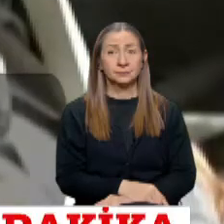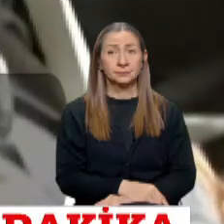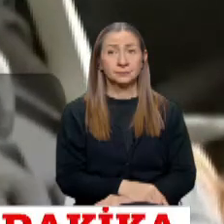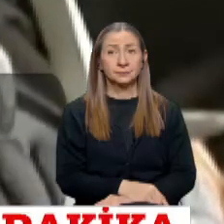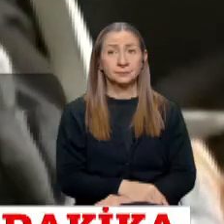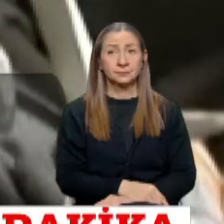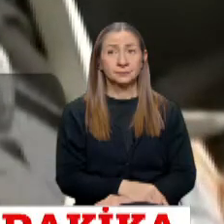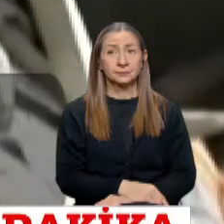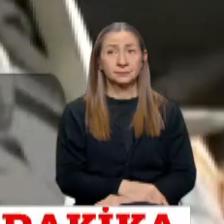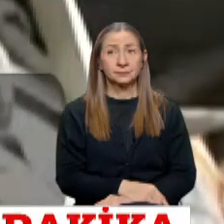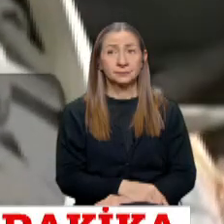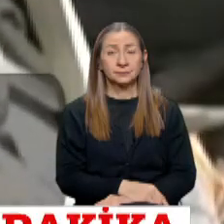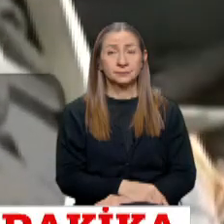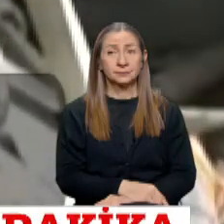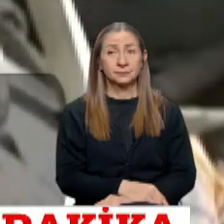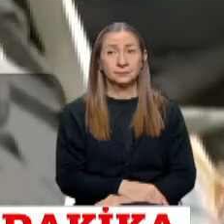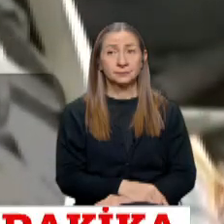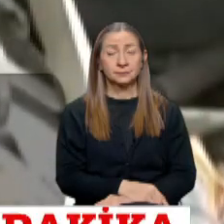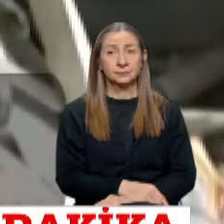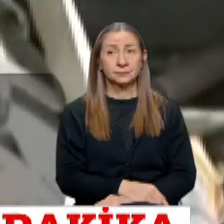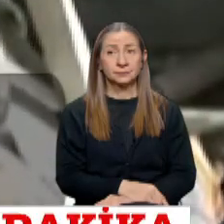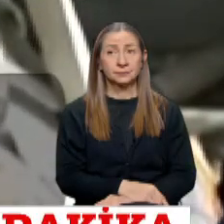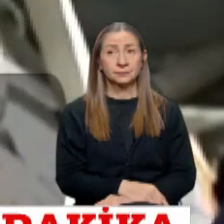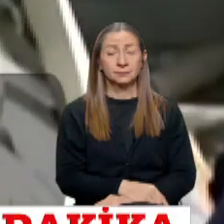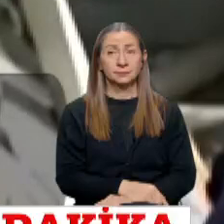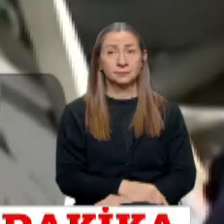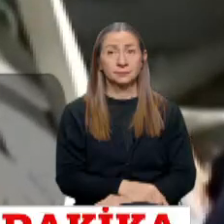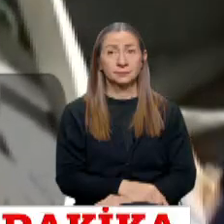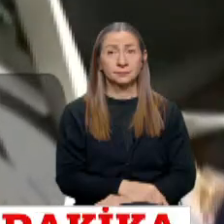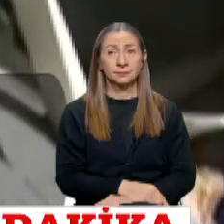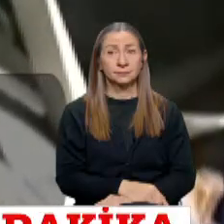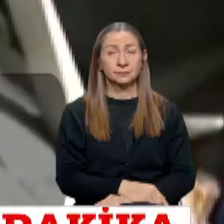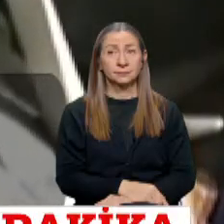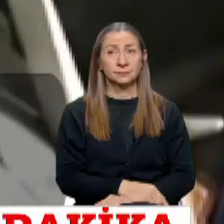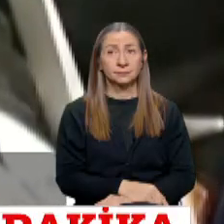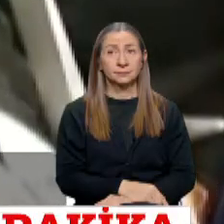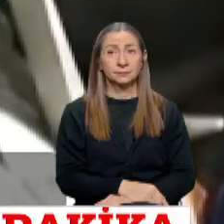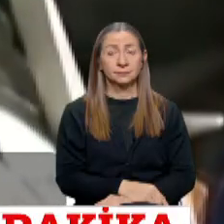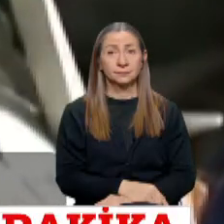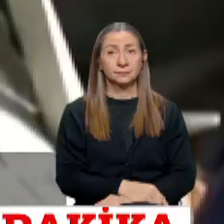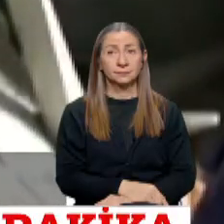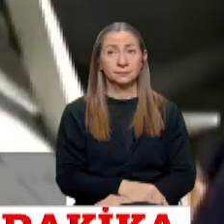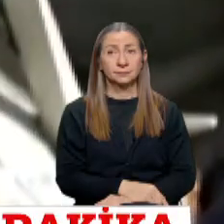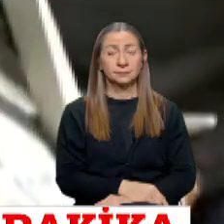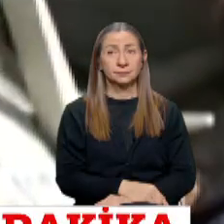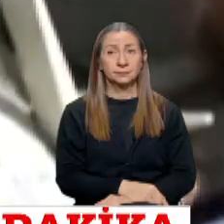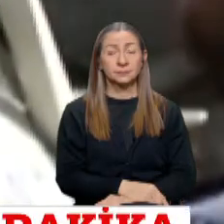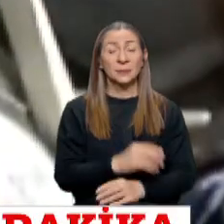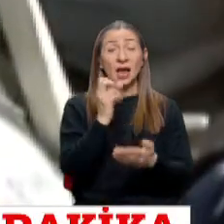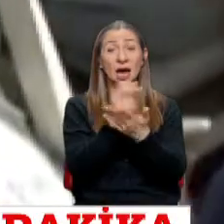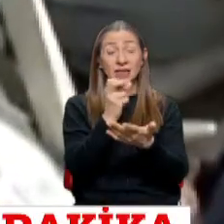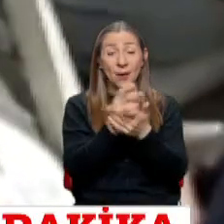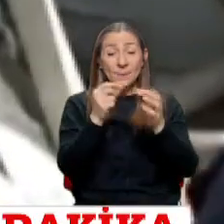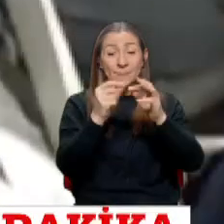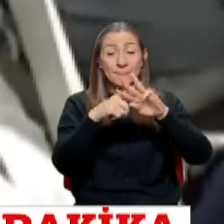Hayır, ışıkla. Işığın ne tarafında? Bak sen şimdi ışığı tam ne tarafında görüyorsun? Ne kadar uzak? Adıyaman'ın